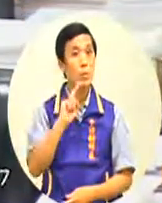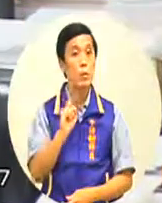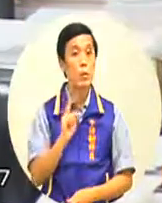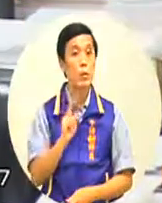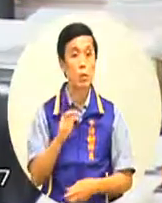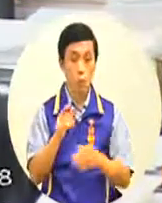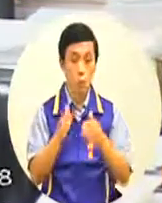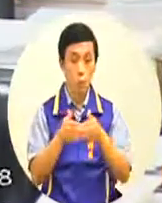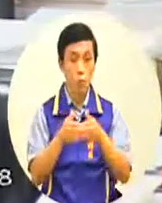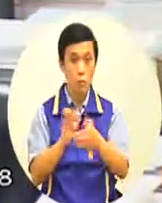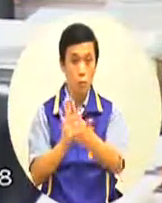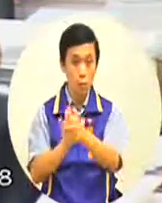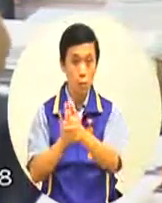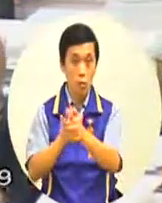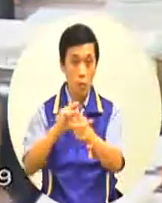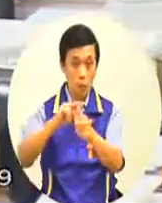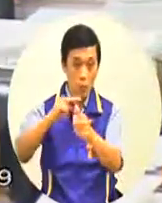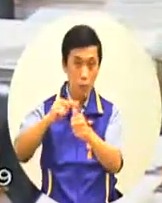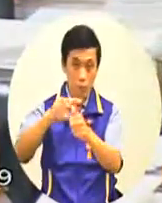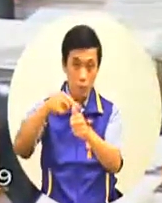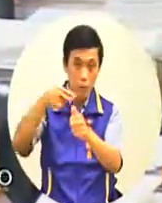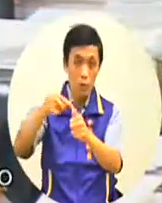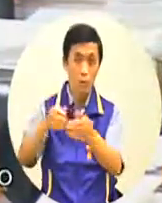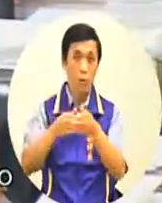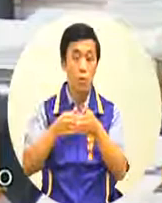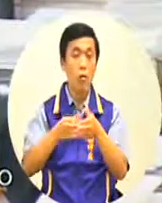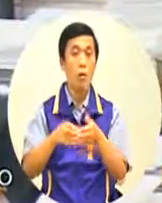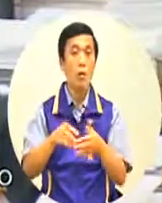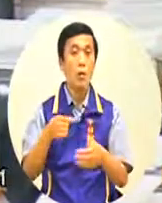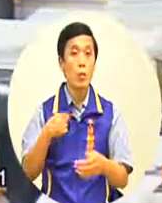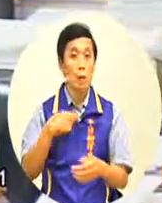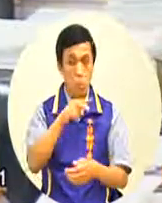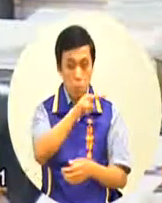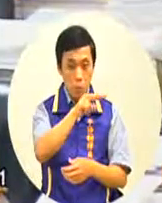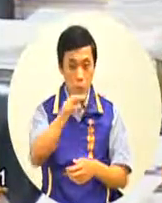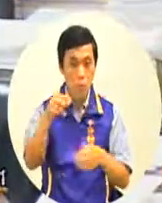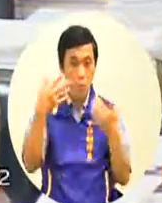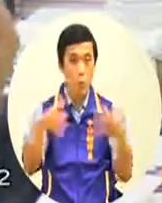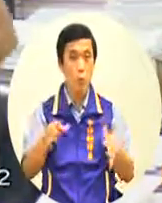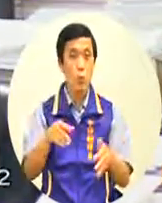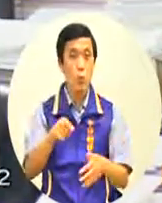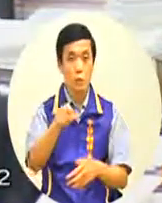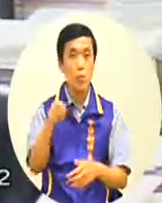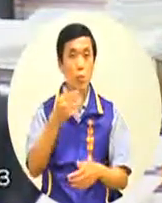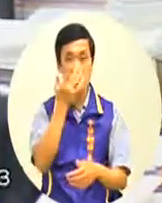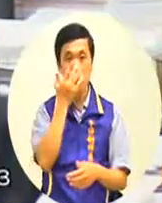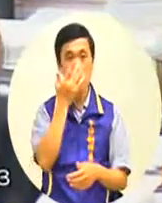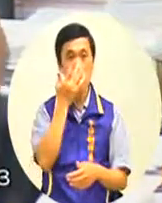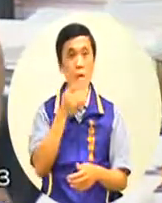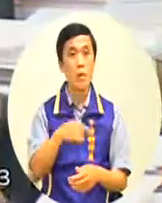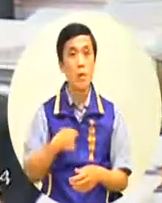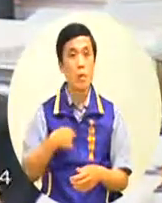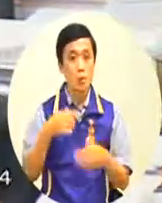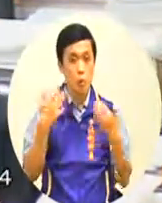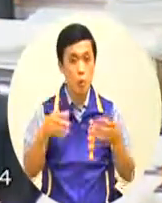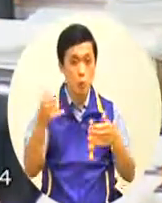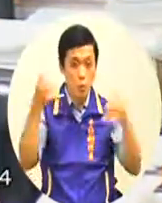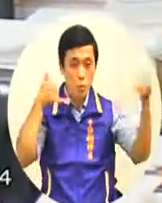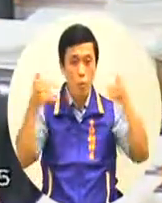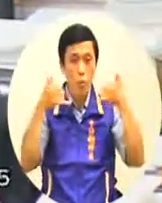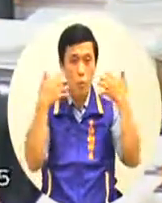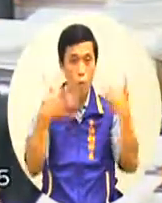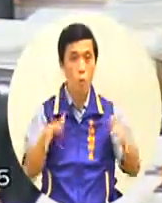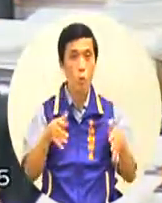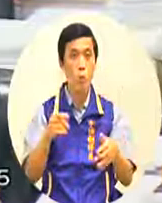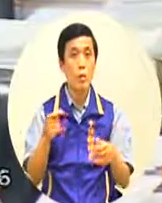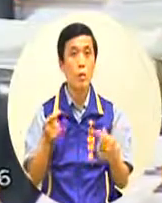要辅导的。我觉得第一次应该是站在辅导的立场，因为我看过很多，的确是他不知道幼稚园哦，几乎好多的案件，我想